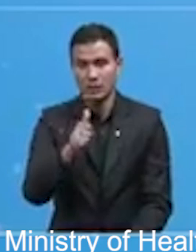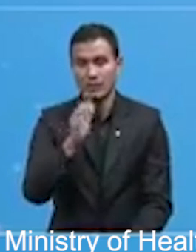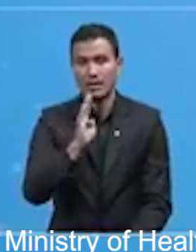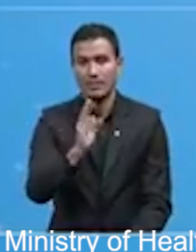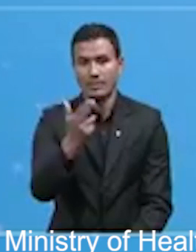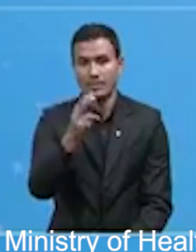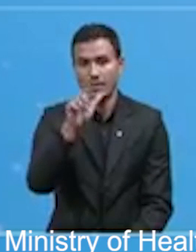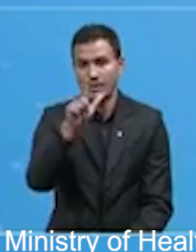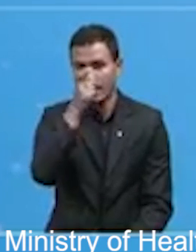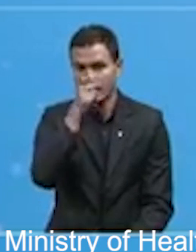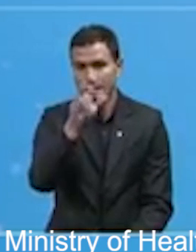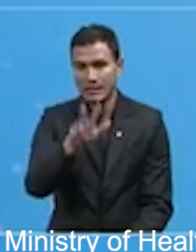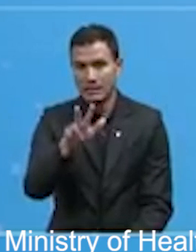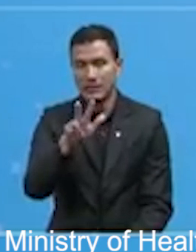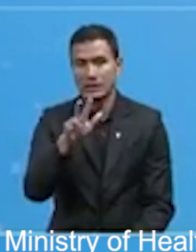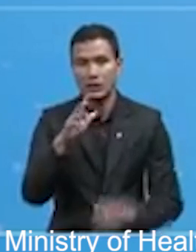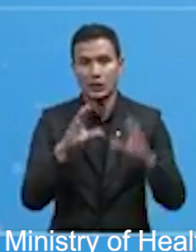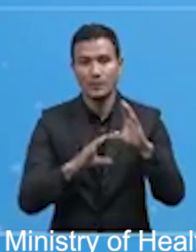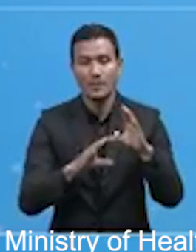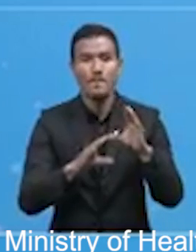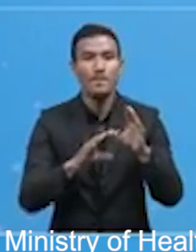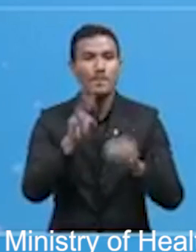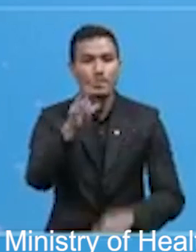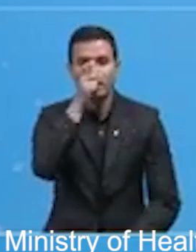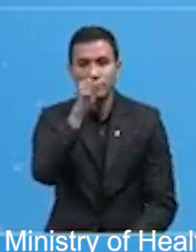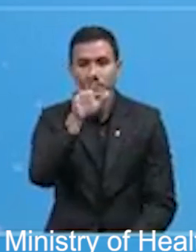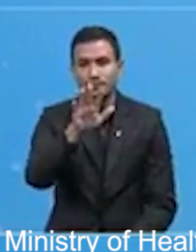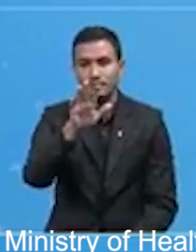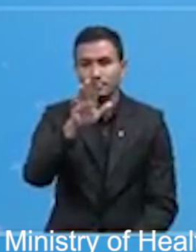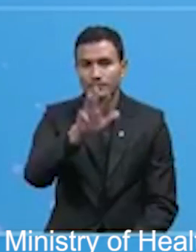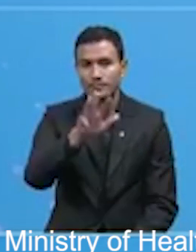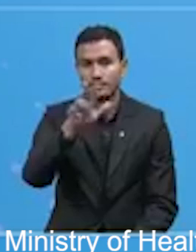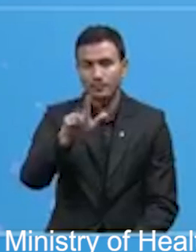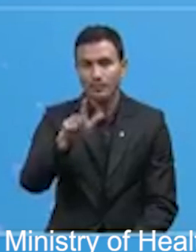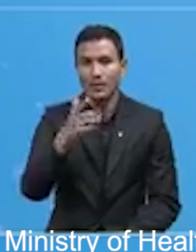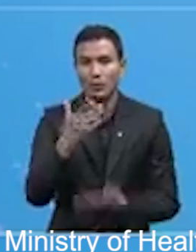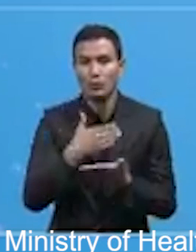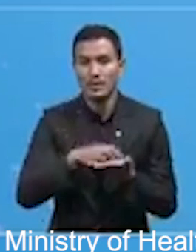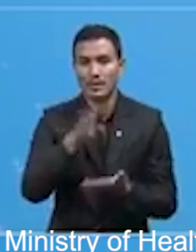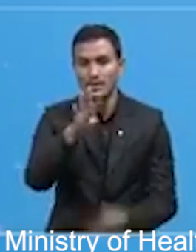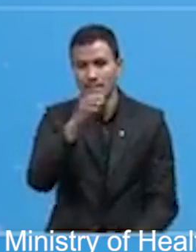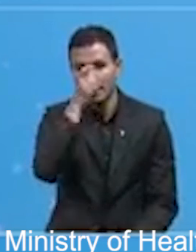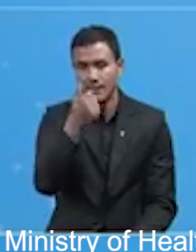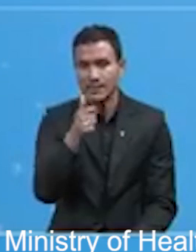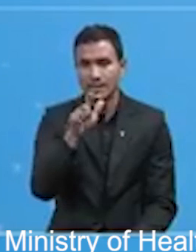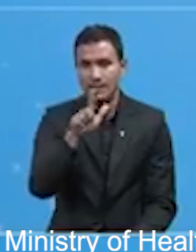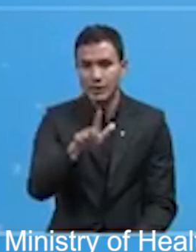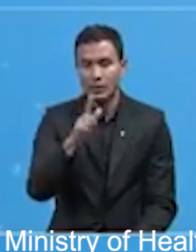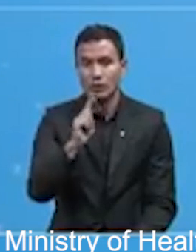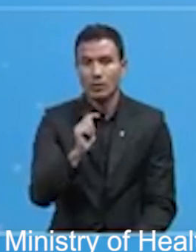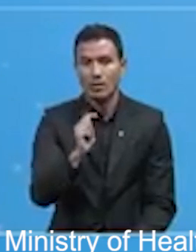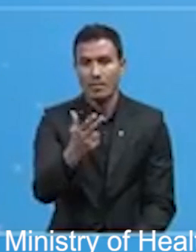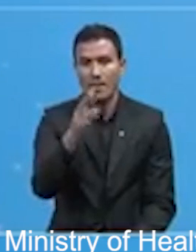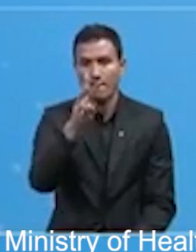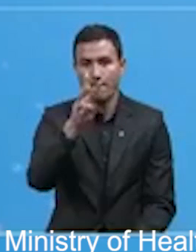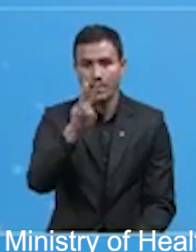बागमती प्रदेशमा 708, गण्डकी प्रदेशमा 297, लुम्बिनी प्रदेशमा 467, कर्णाली